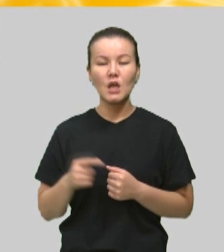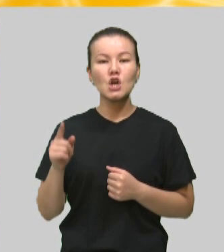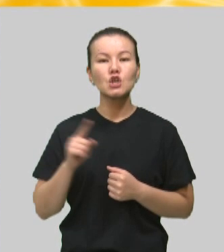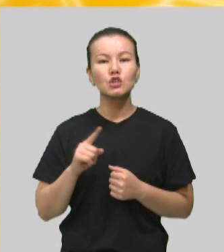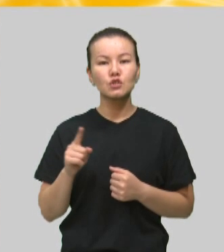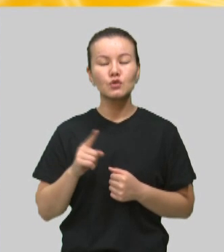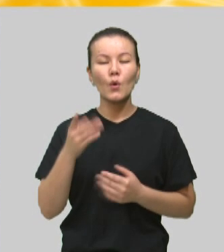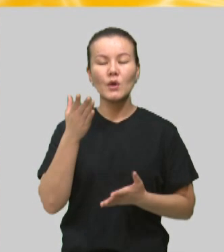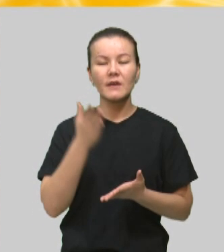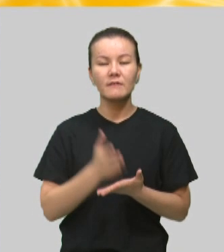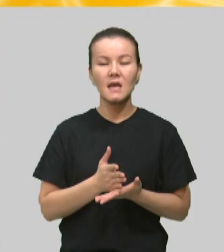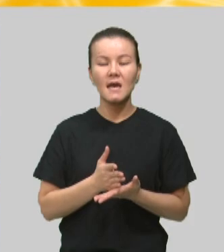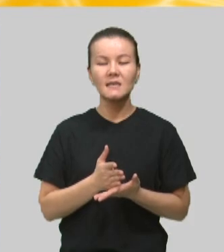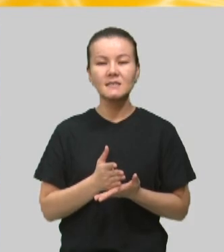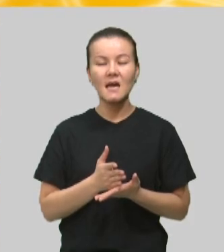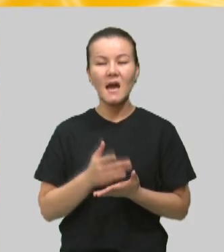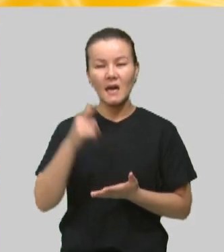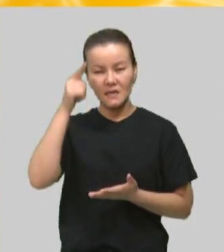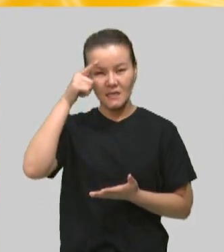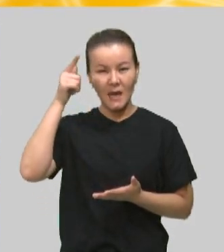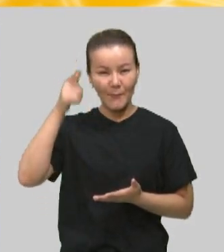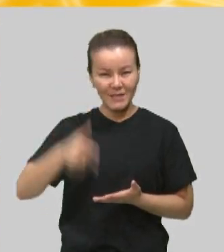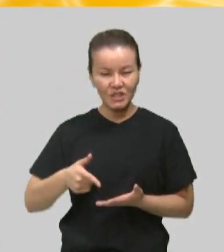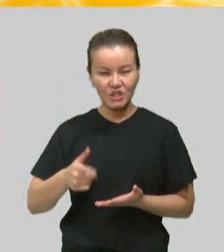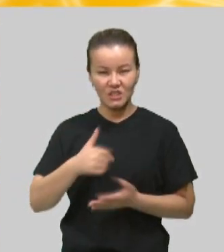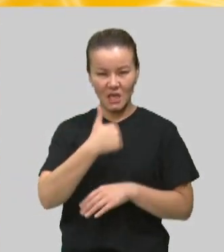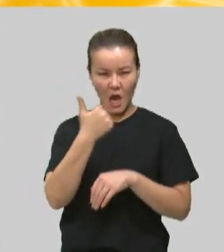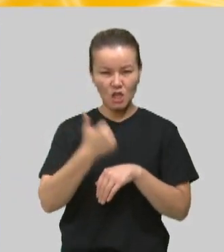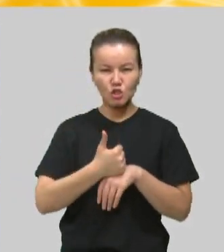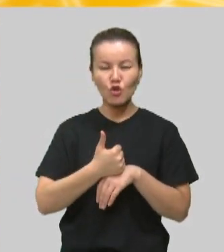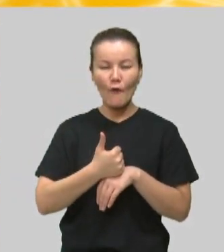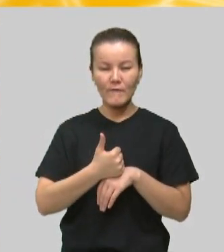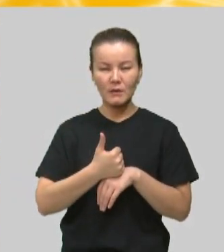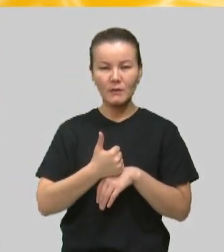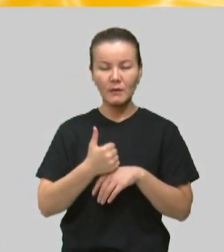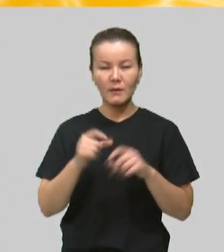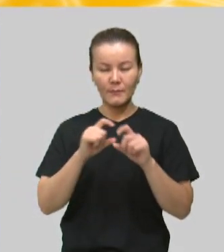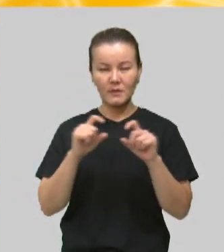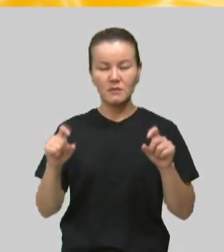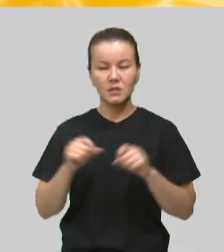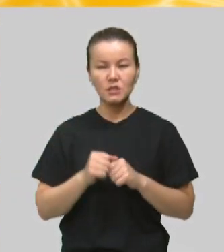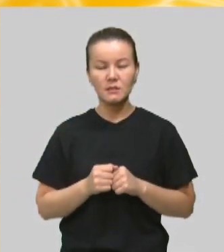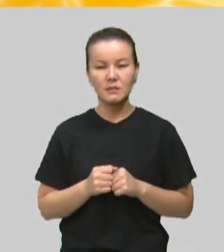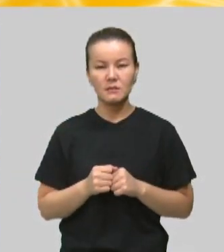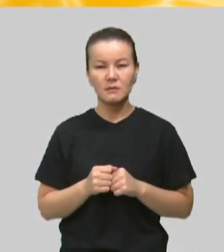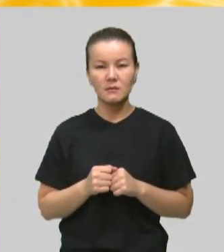Что является грамматической основой предложения?